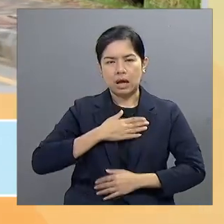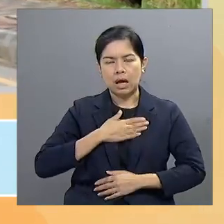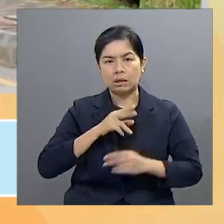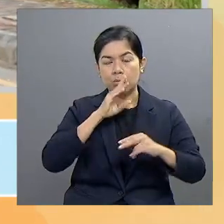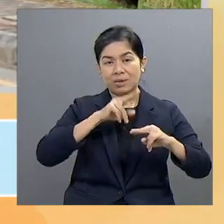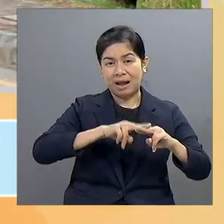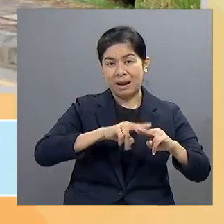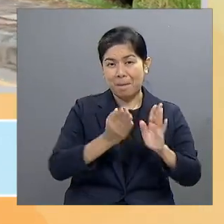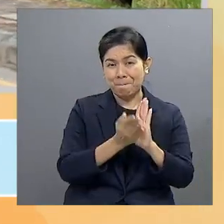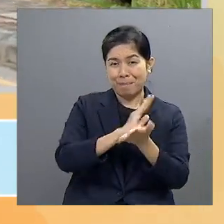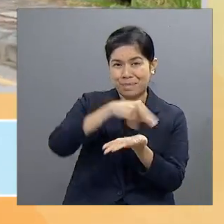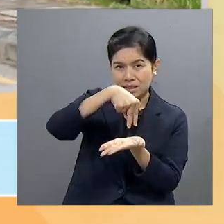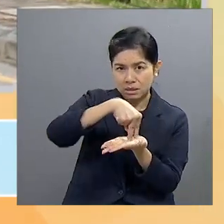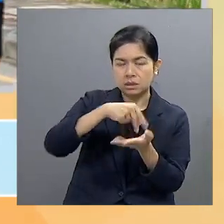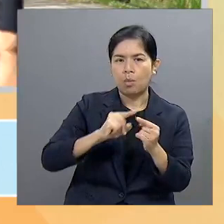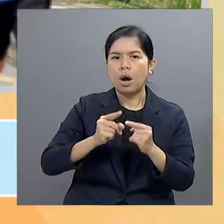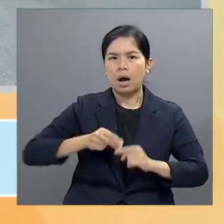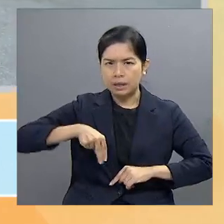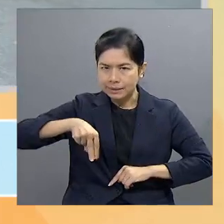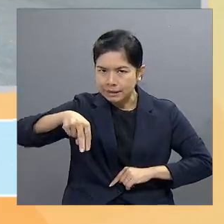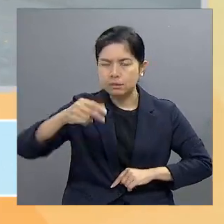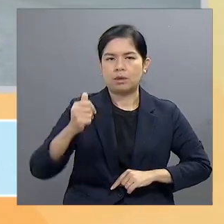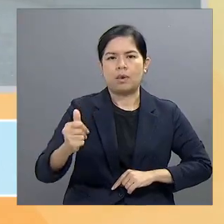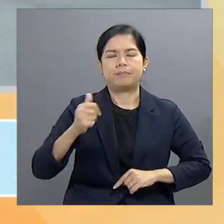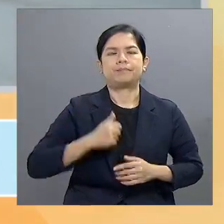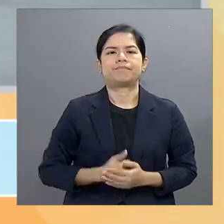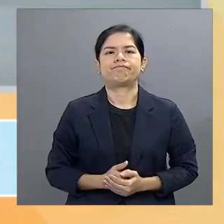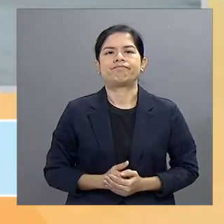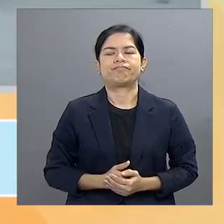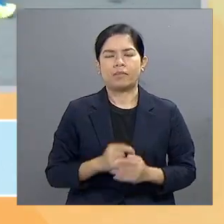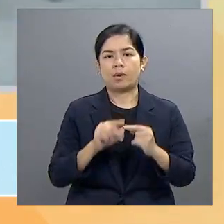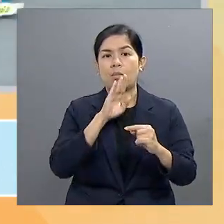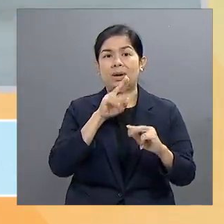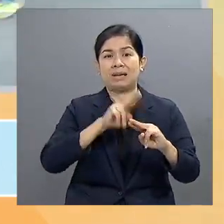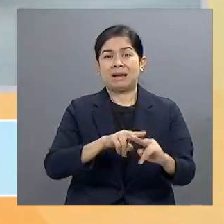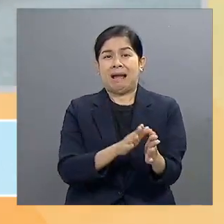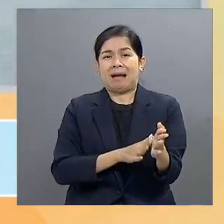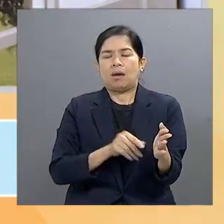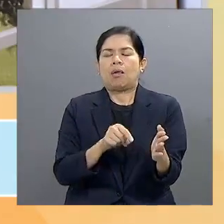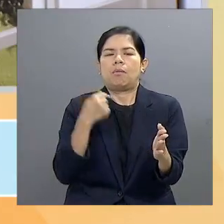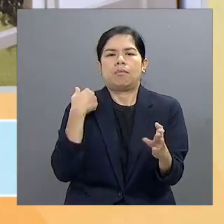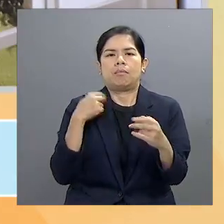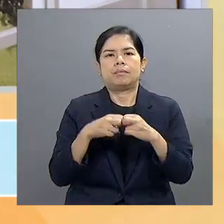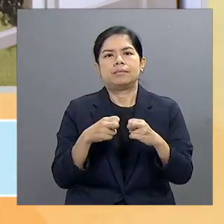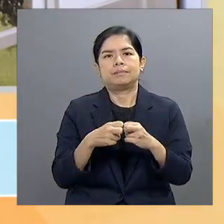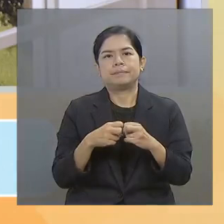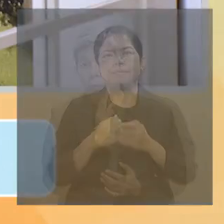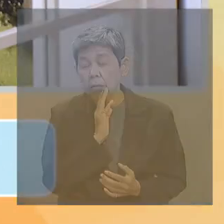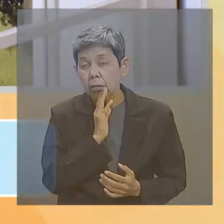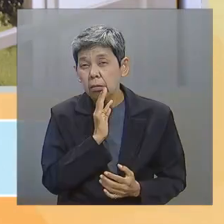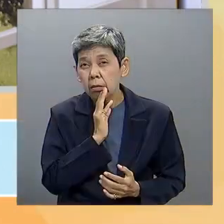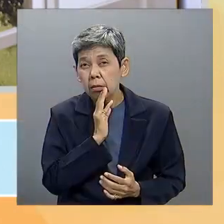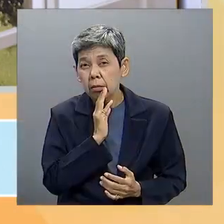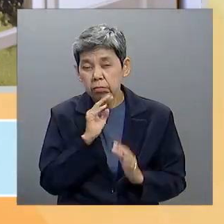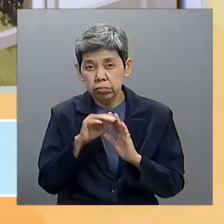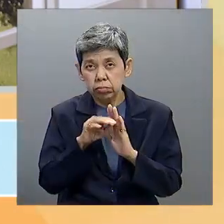แต่ก็ยังได้ประโยชน์อยู่เหมือนกันครับ ก็ยังดีกว่านั่งนานนะครับ อ าจารย์ครับทีนี้ในสำหรับที่ข้อมูลที่